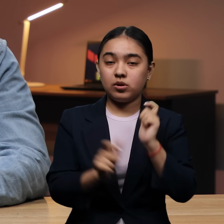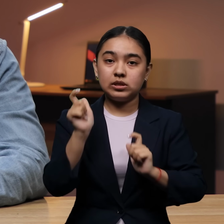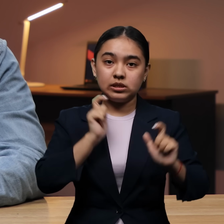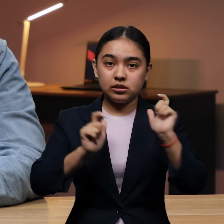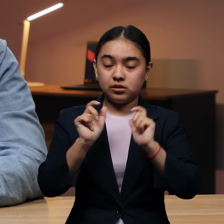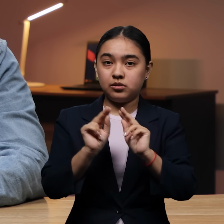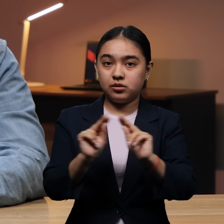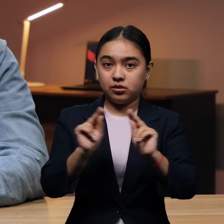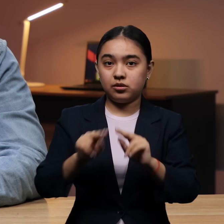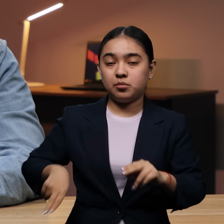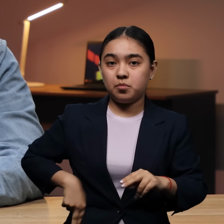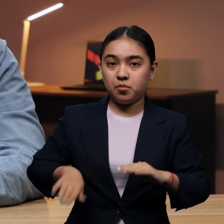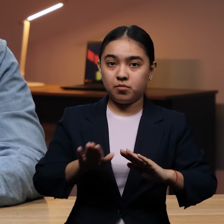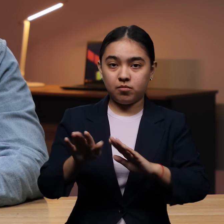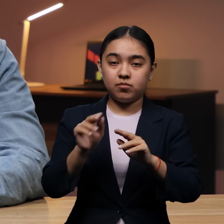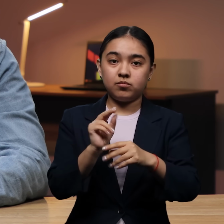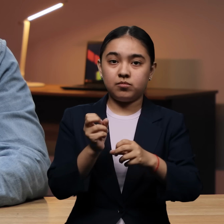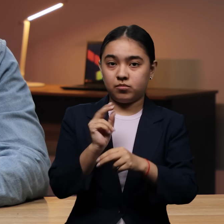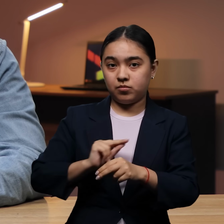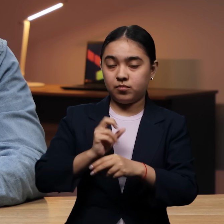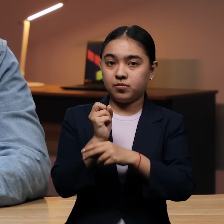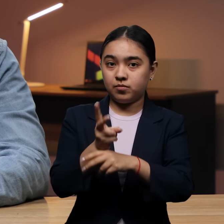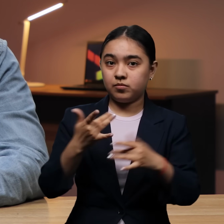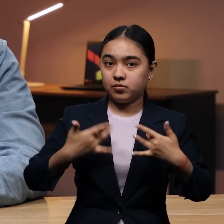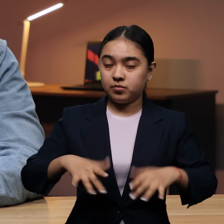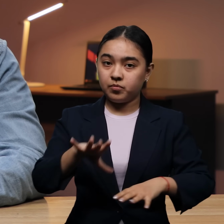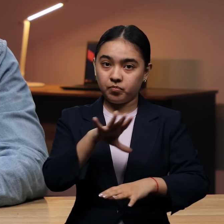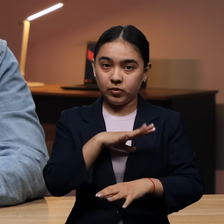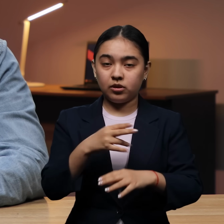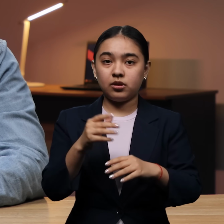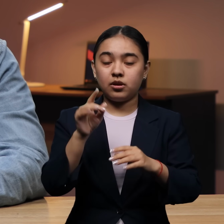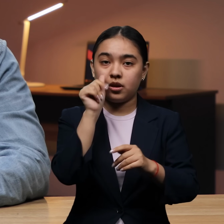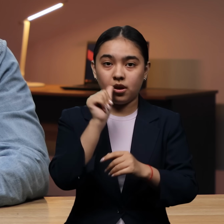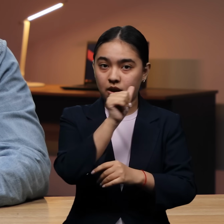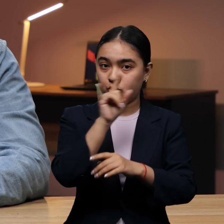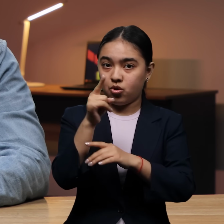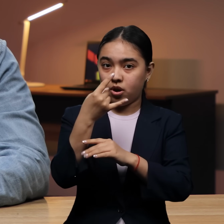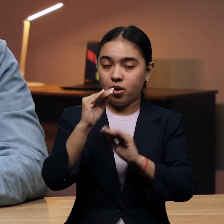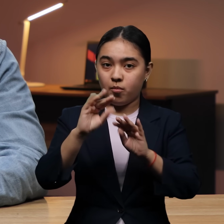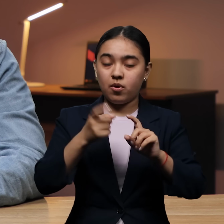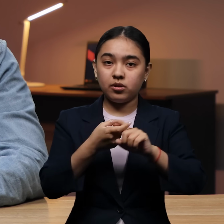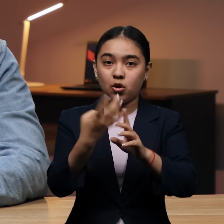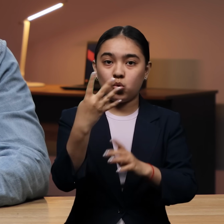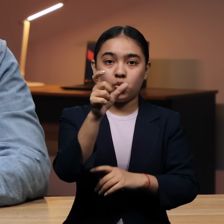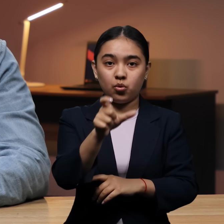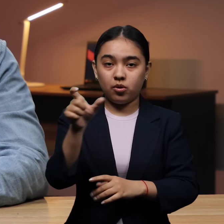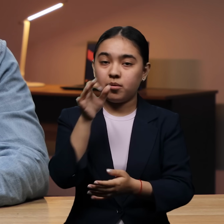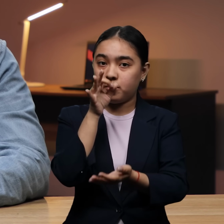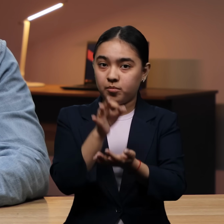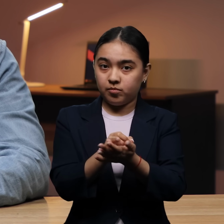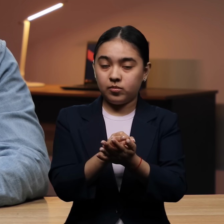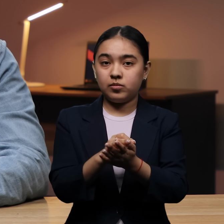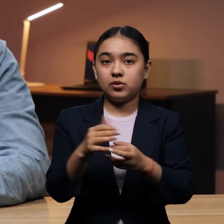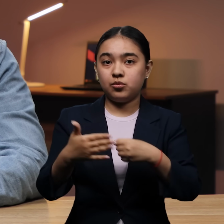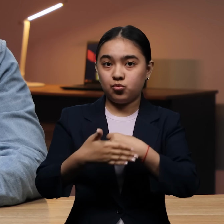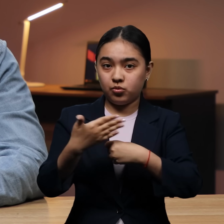pedagogika instituti prorektori ishdan bo'shatilganini ma'lum qildi. Bundan tashqari yashirin kamera o'rnatilishiga bevosita aloqador bo'lgan 4 nafar